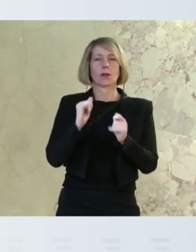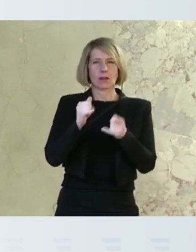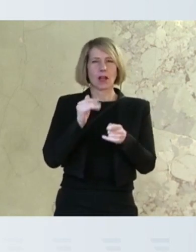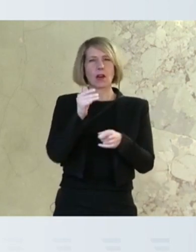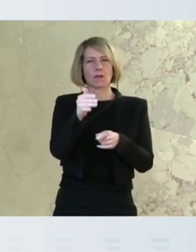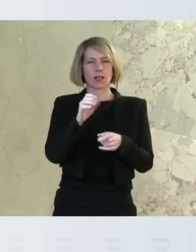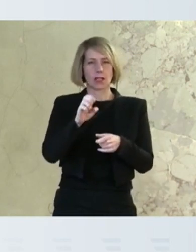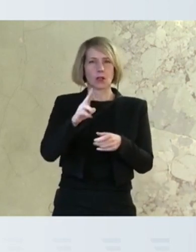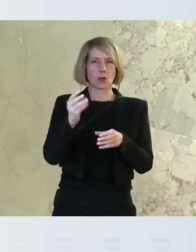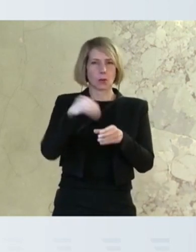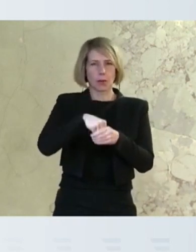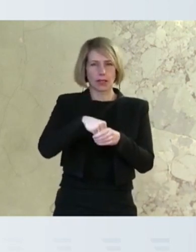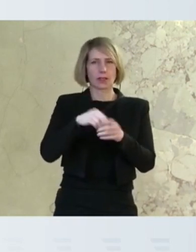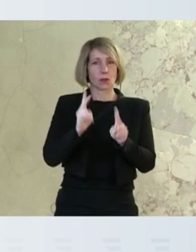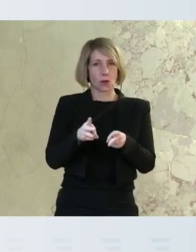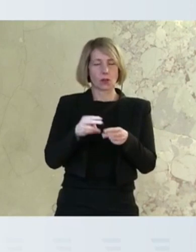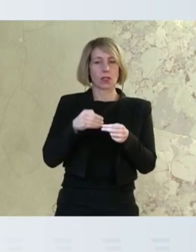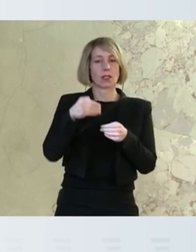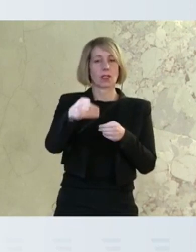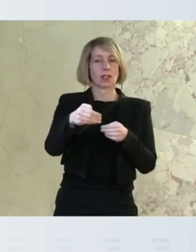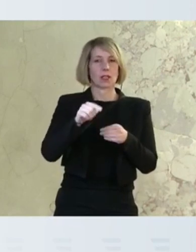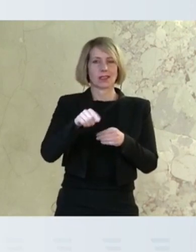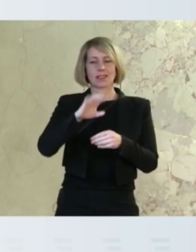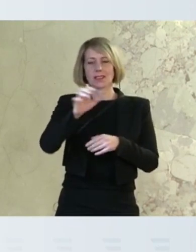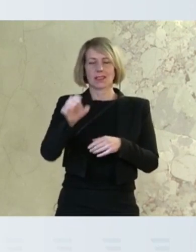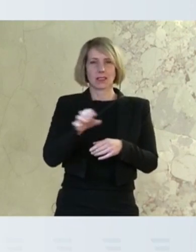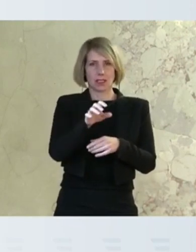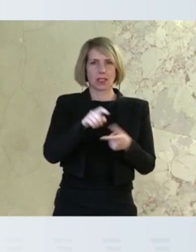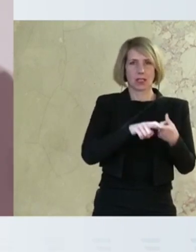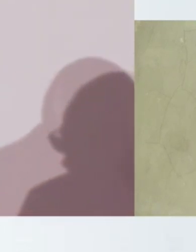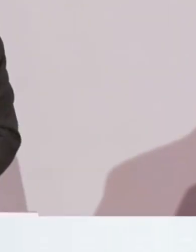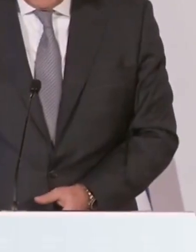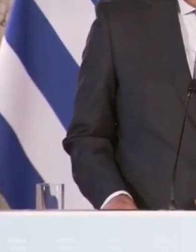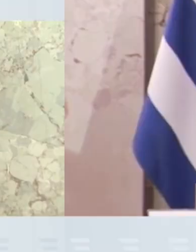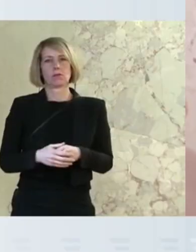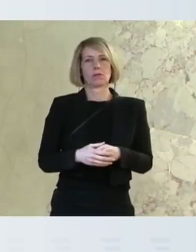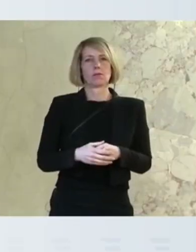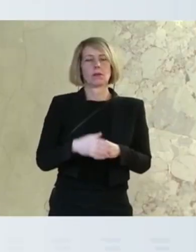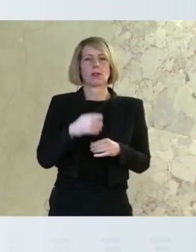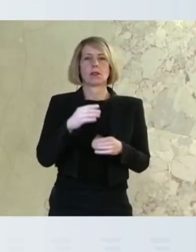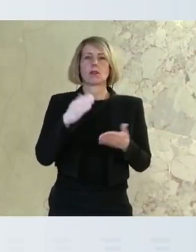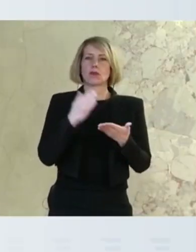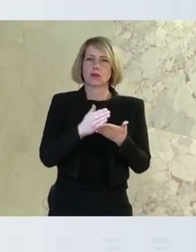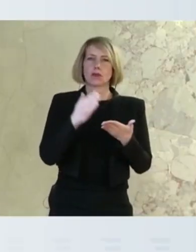negociatat me Shqipërisë dhe Maqedonisë së Veriut të hapen përfundimisht, a theksoi ministri i jashtëm grek. So that